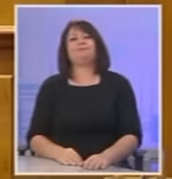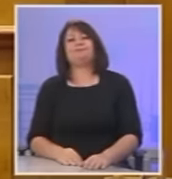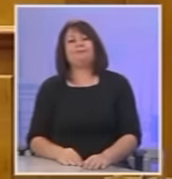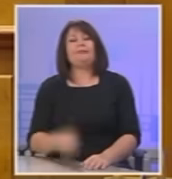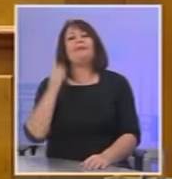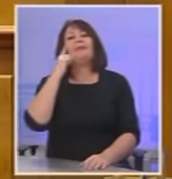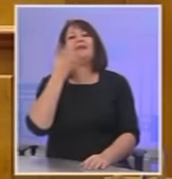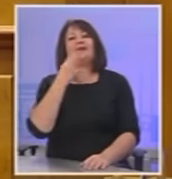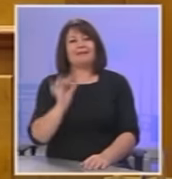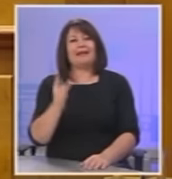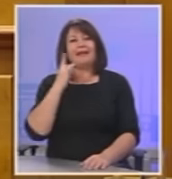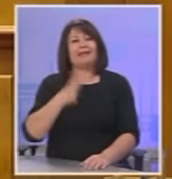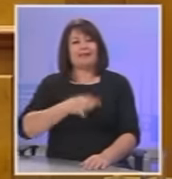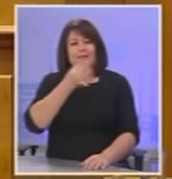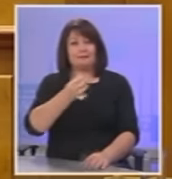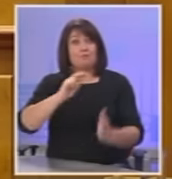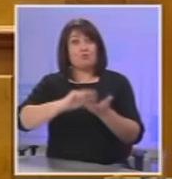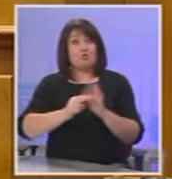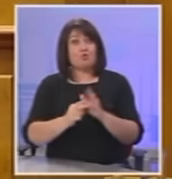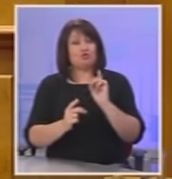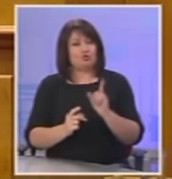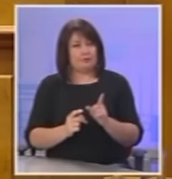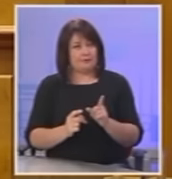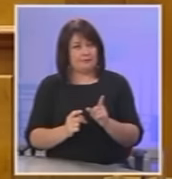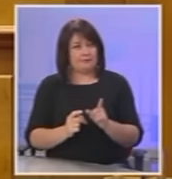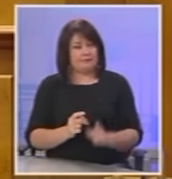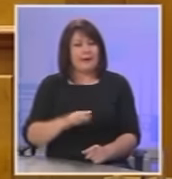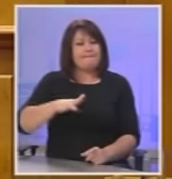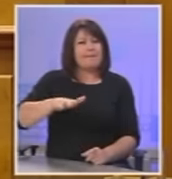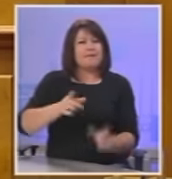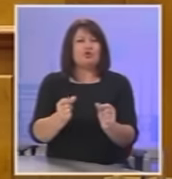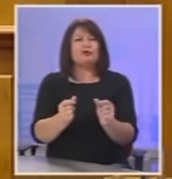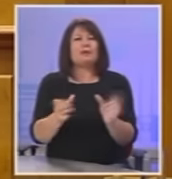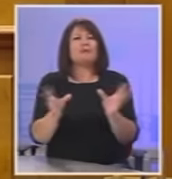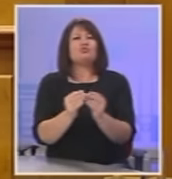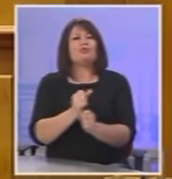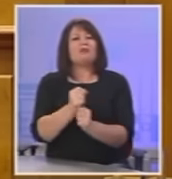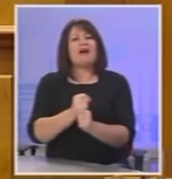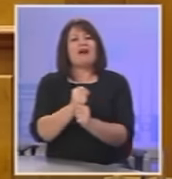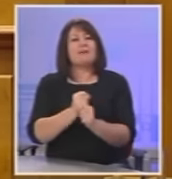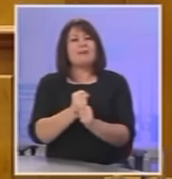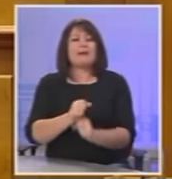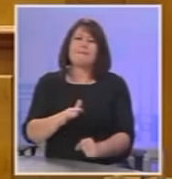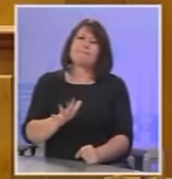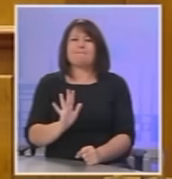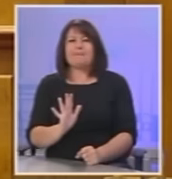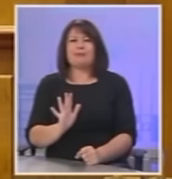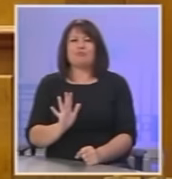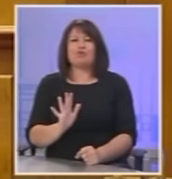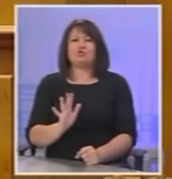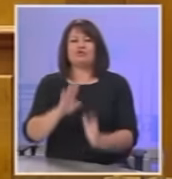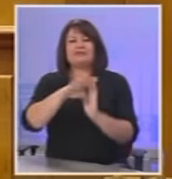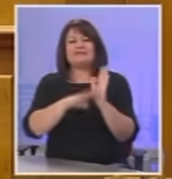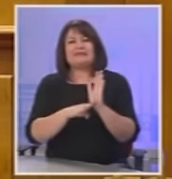θέλω να σας πω να προσέξετε, μήπως με τη ρύθμιση για τα φάρμακα οδηγηθούμε τελικά σε ένα σύστημα που θα